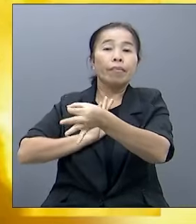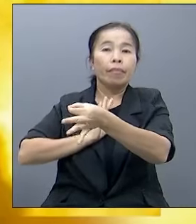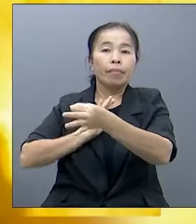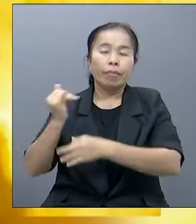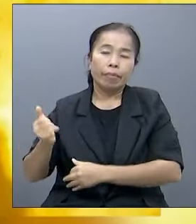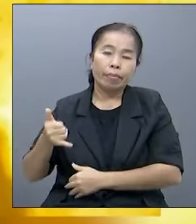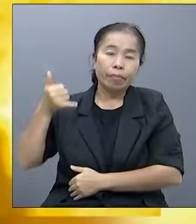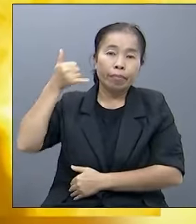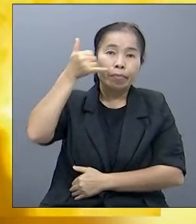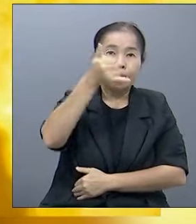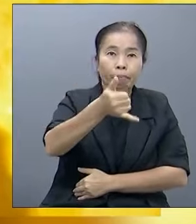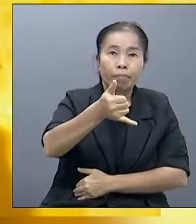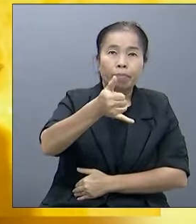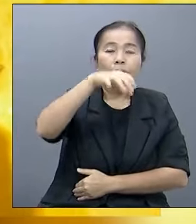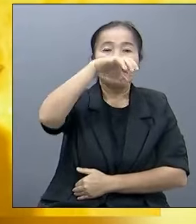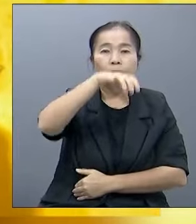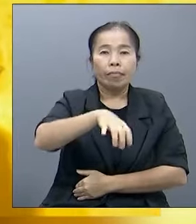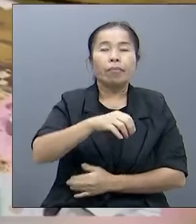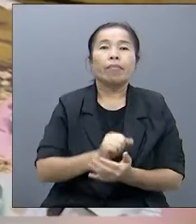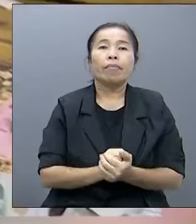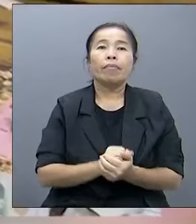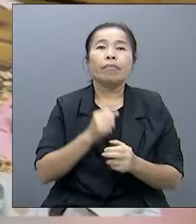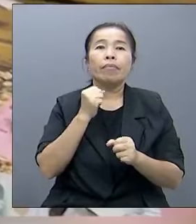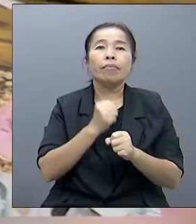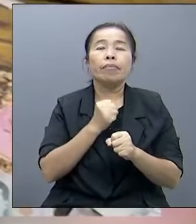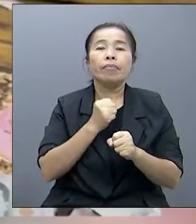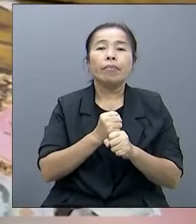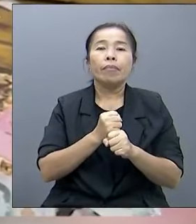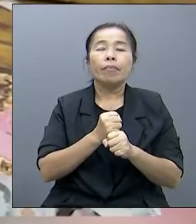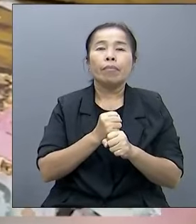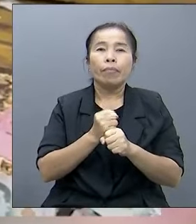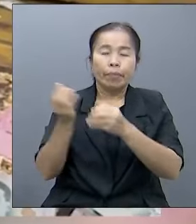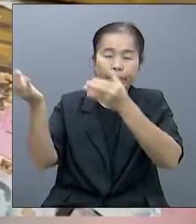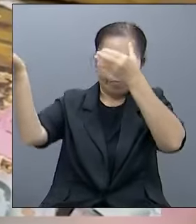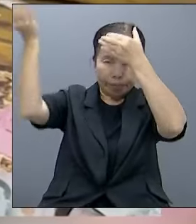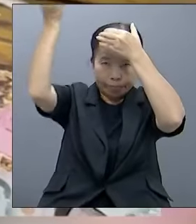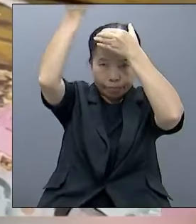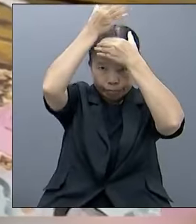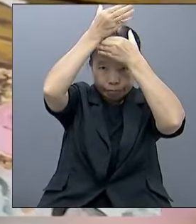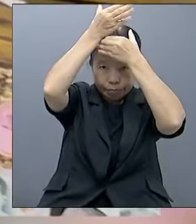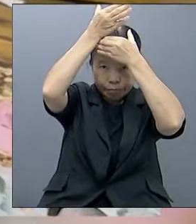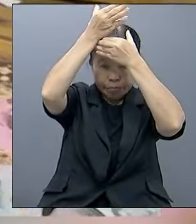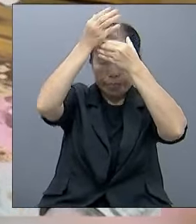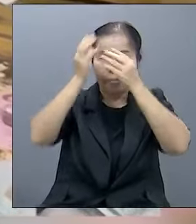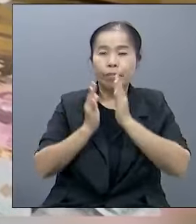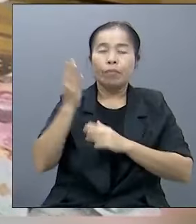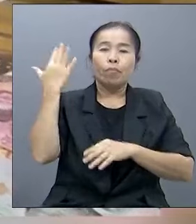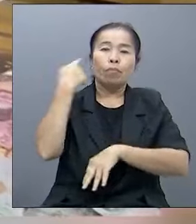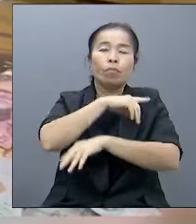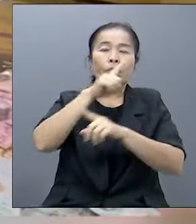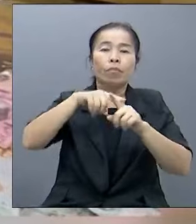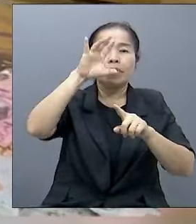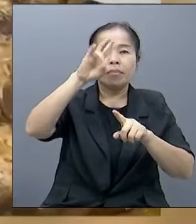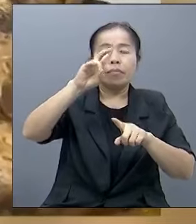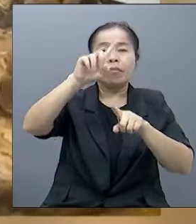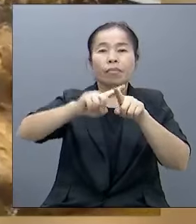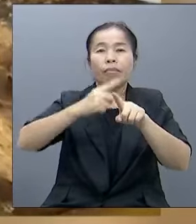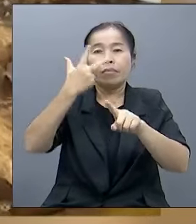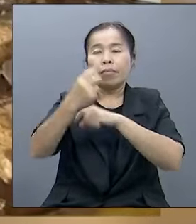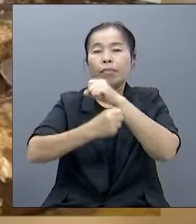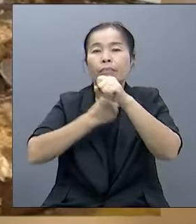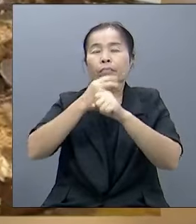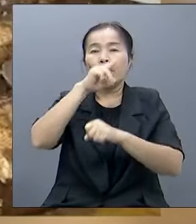กุมารีเสด็จแทนพระองค์ในการประกอบพิธีสวมพระเกศสมเด็จพระศรีเมืองทองเมื่อวันที่7มีนาคมปี